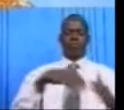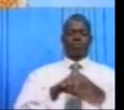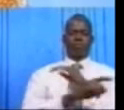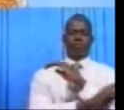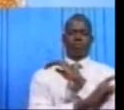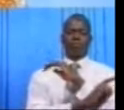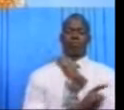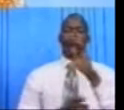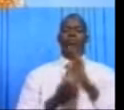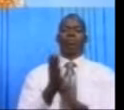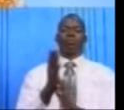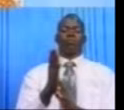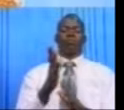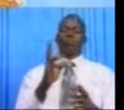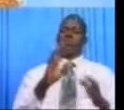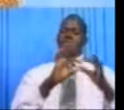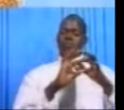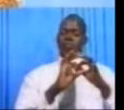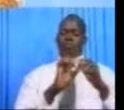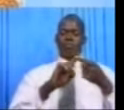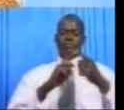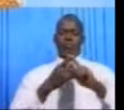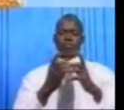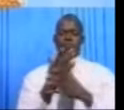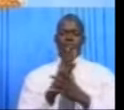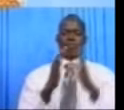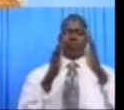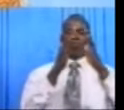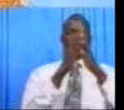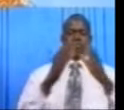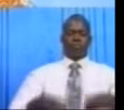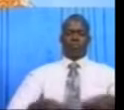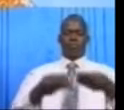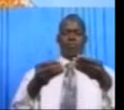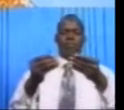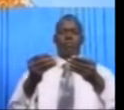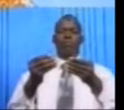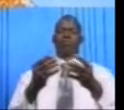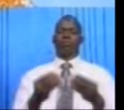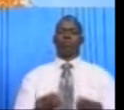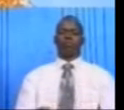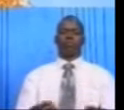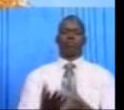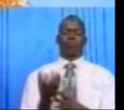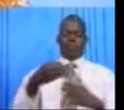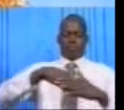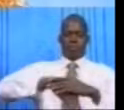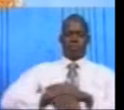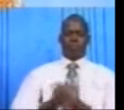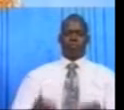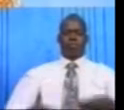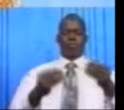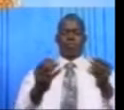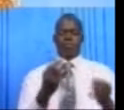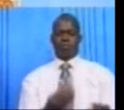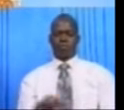n'ont pas suffi pour freiner l'amitié entre les deux villes. Une amitié qui a d'ailleurs porté du fruit, des fourrages et un don composé de matériel roulant et